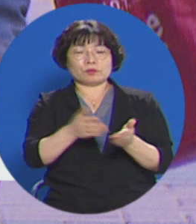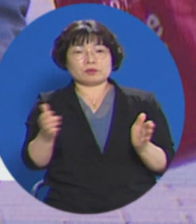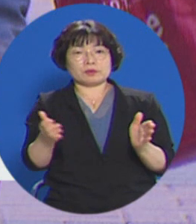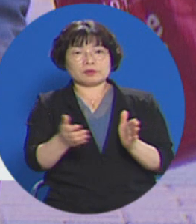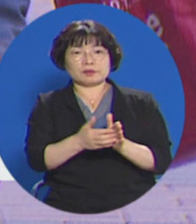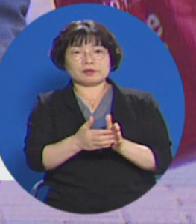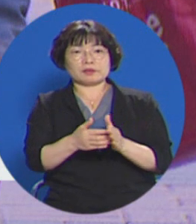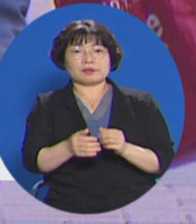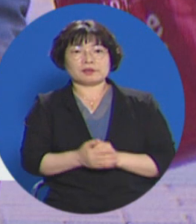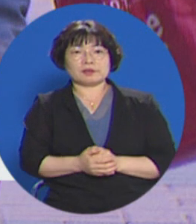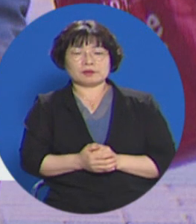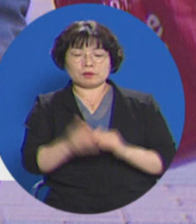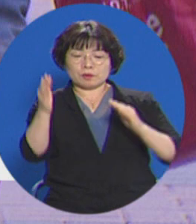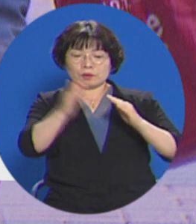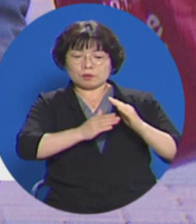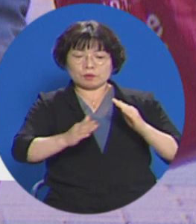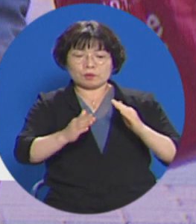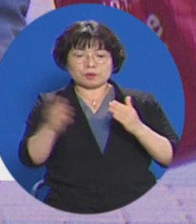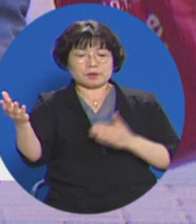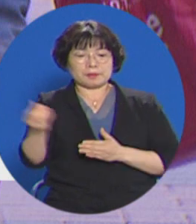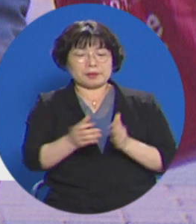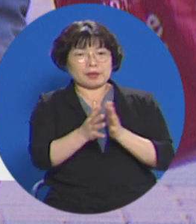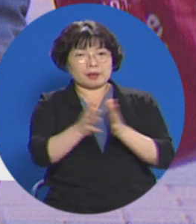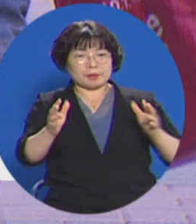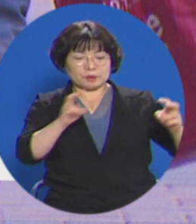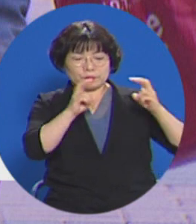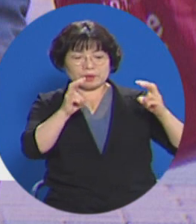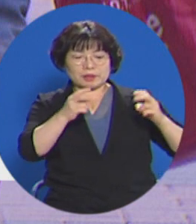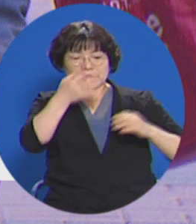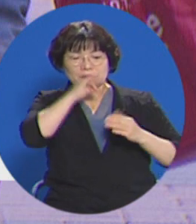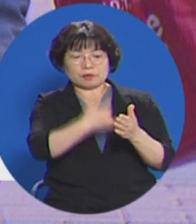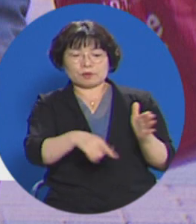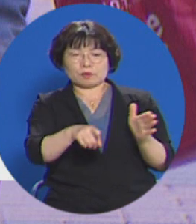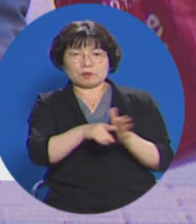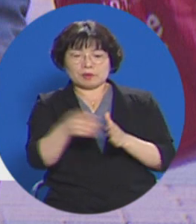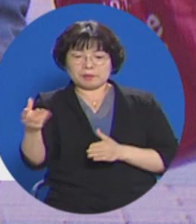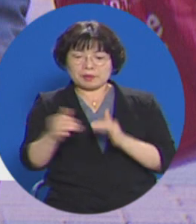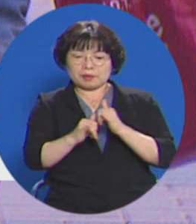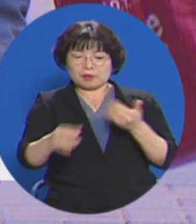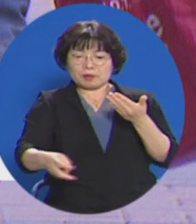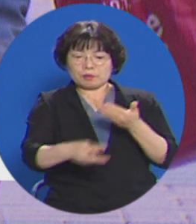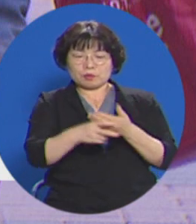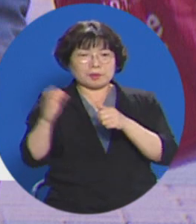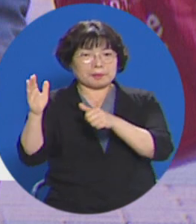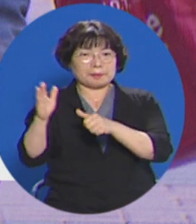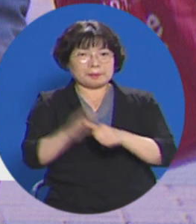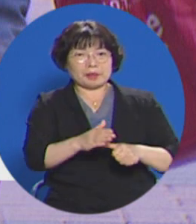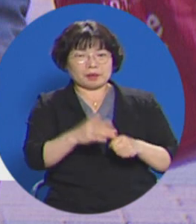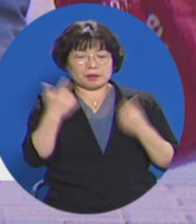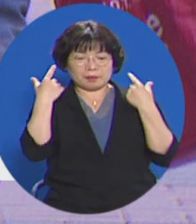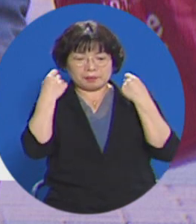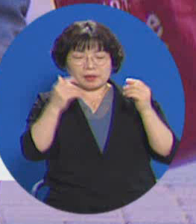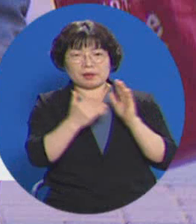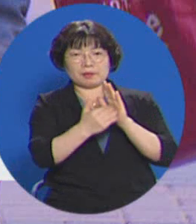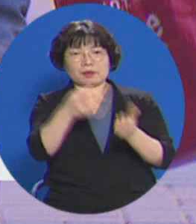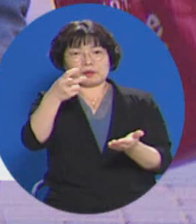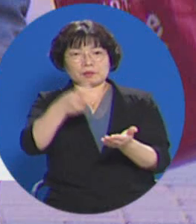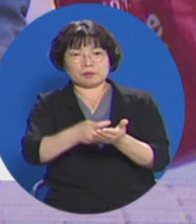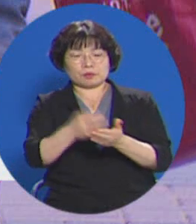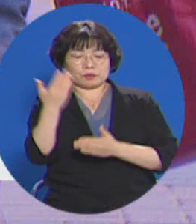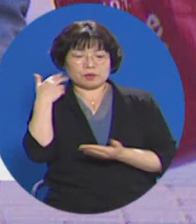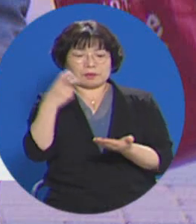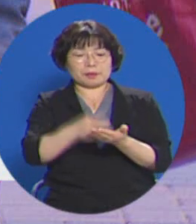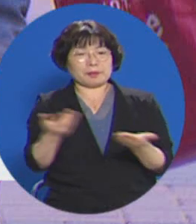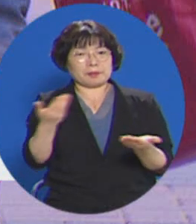드렸는데요. 공공 임대 아파트 건설사들이 이익을 위해 기존 임차인을 편법으로 탈락시키던 관행을 막기 위해 최근